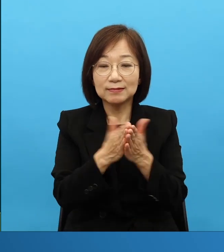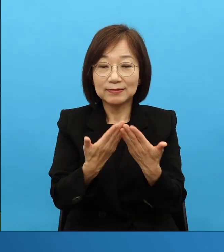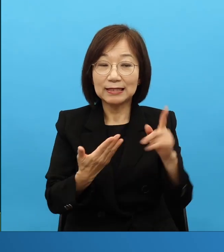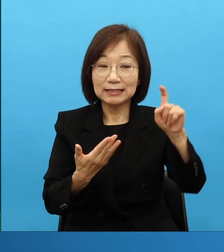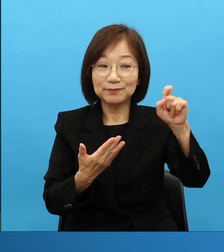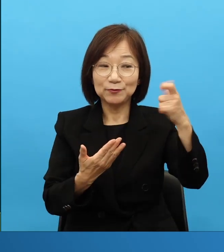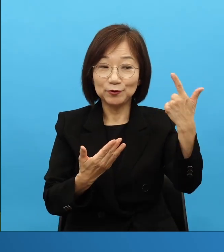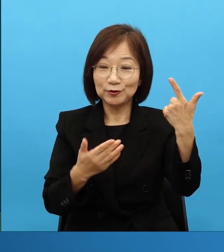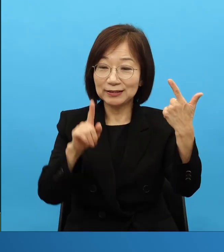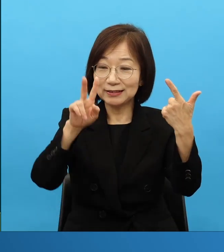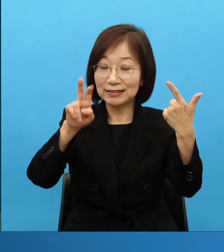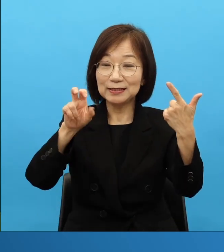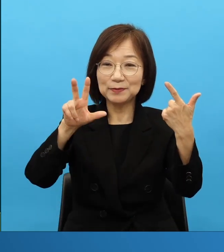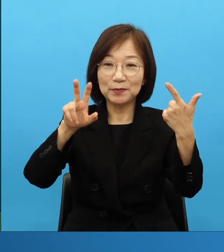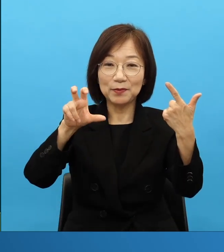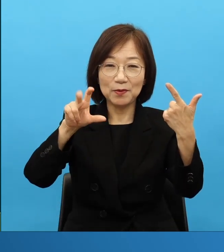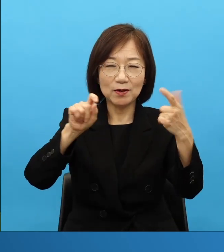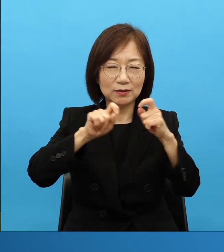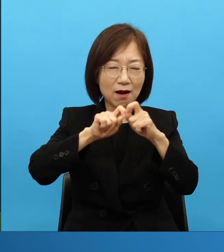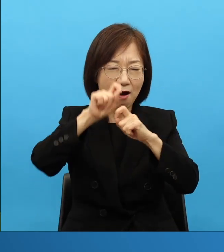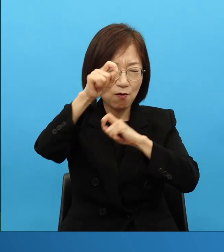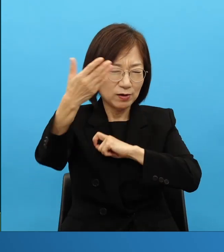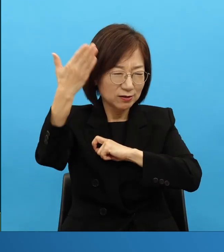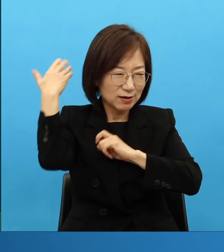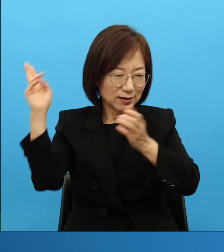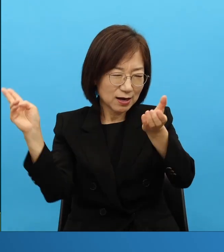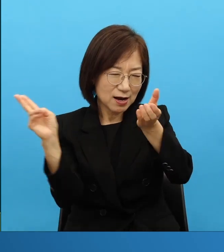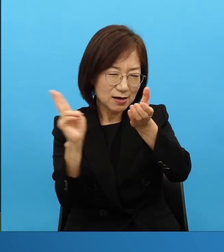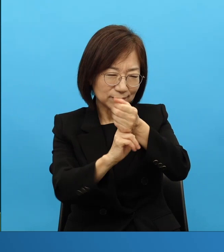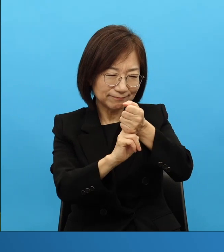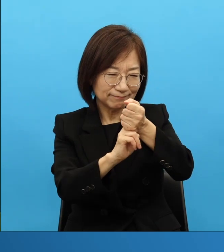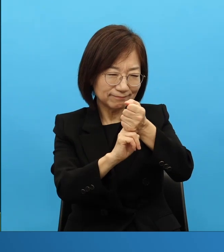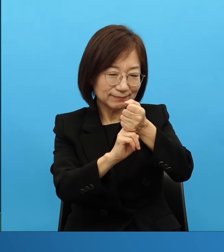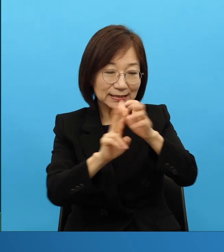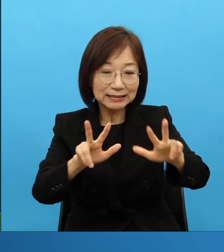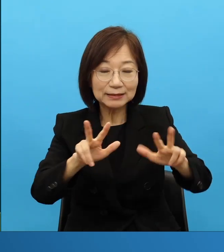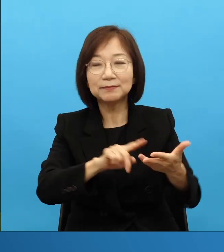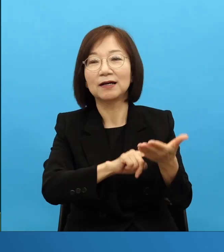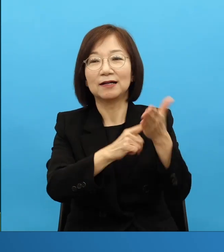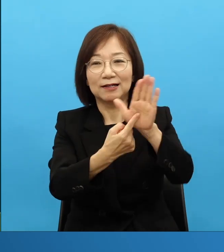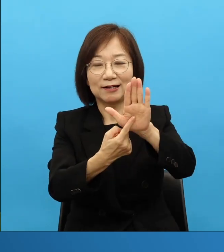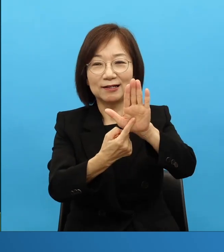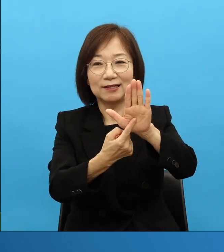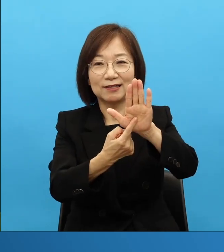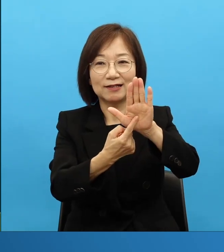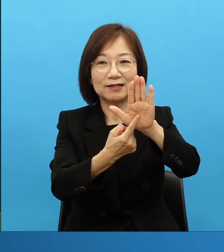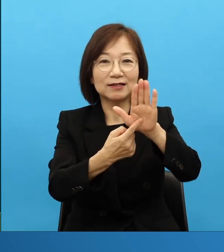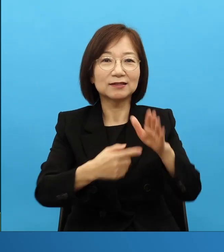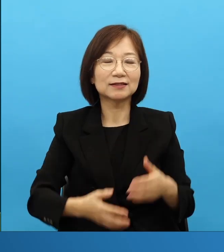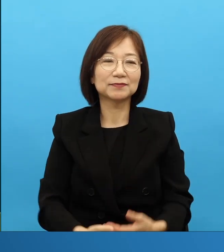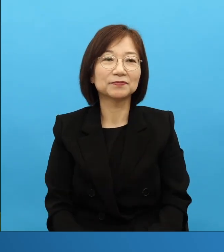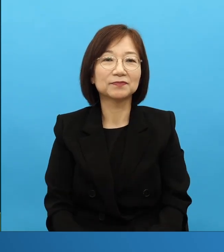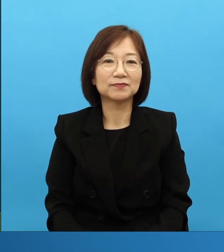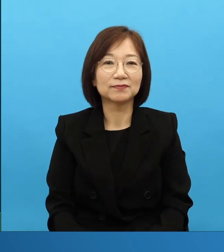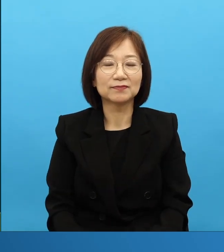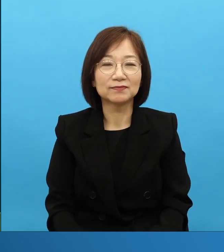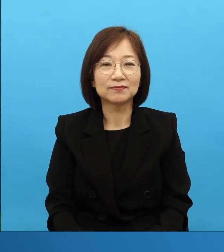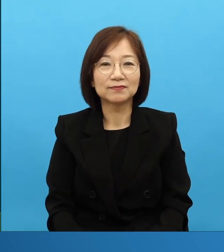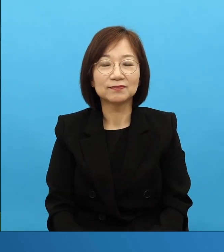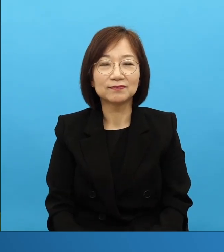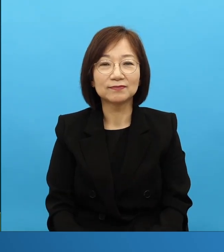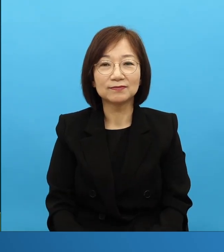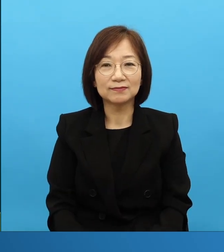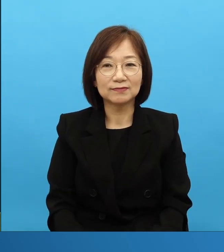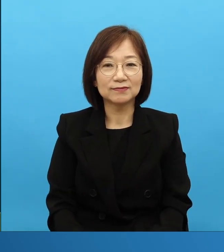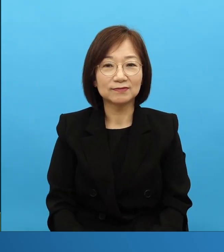25절에 영세전에 감추었다가 지금 주신 거예요. That's why Romans 16:25, hidden since long ages past, now revealed to